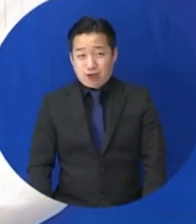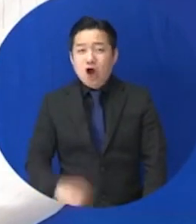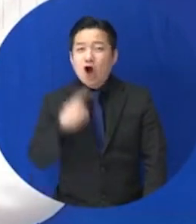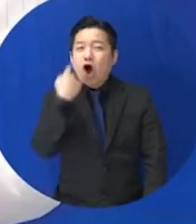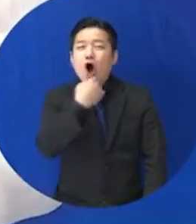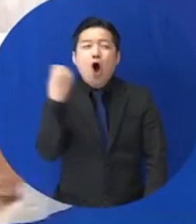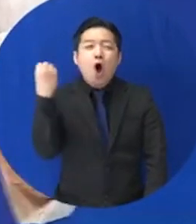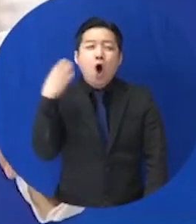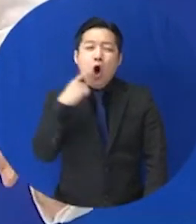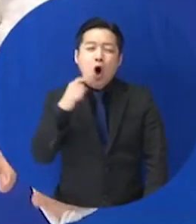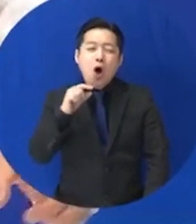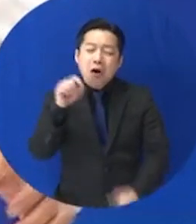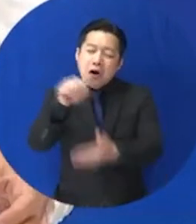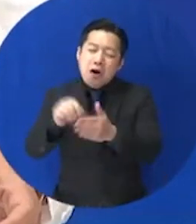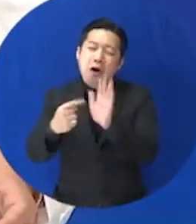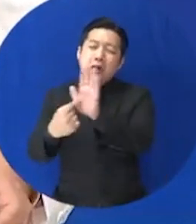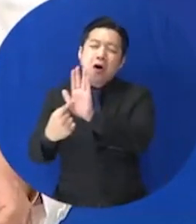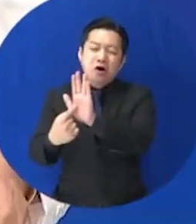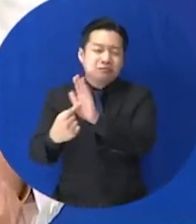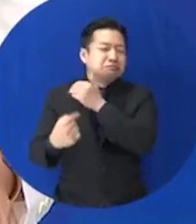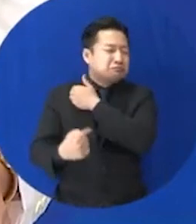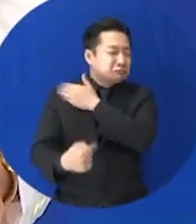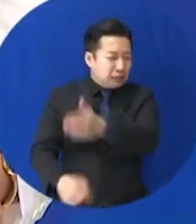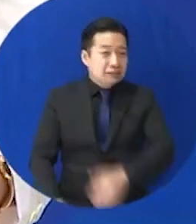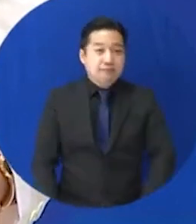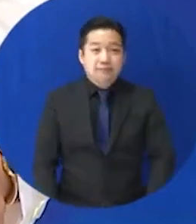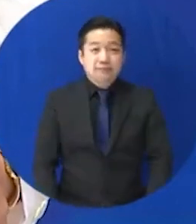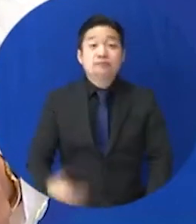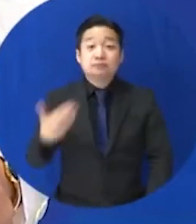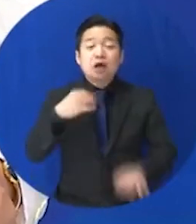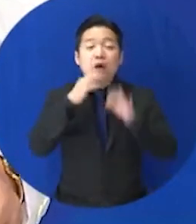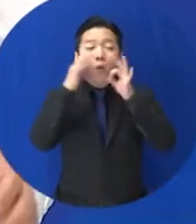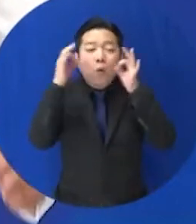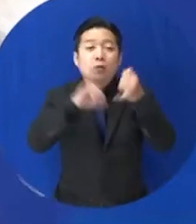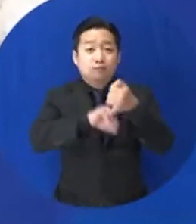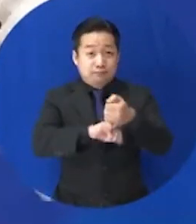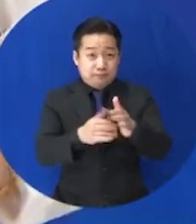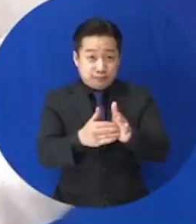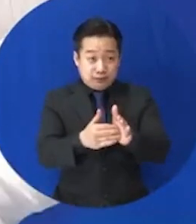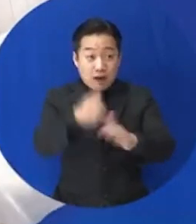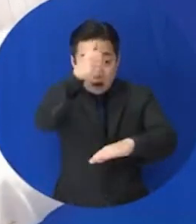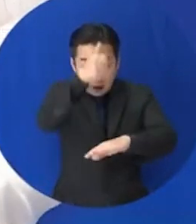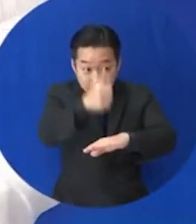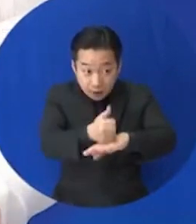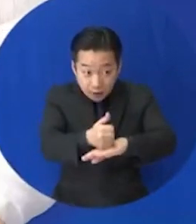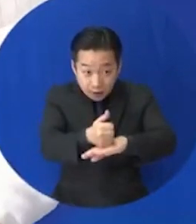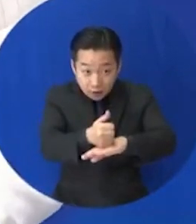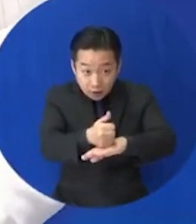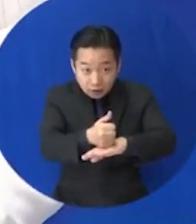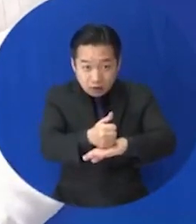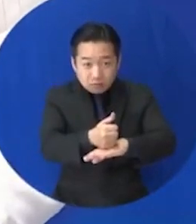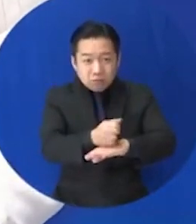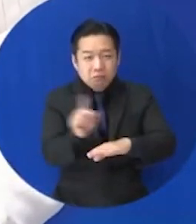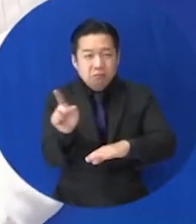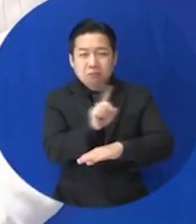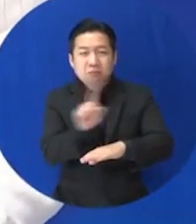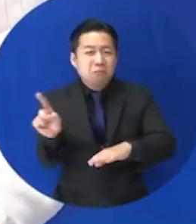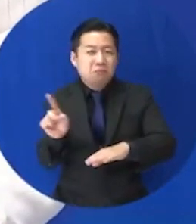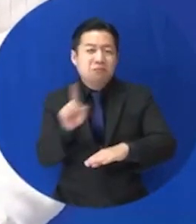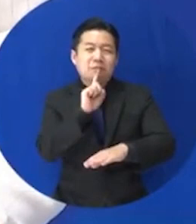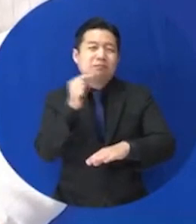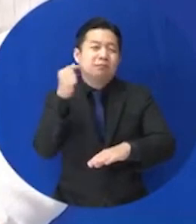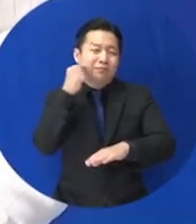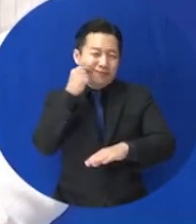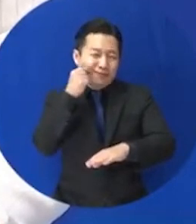언론들이 쓰는 내용일 테고요. 저는 뭐 최선을 다할 뿐이지, 그 최종 결론에 대해서 이렇게 저렇게 말씀드리지 않습니다.